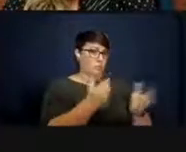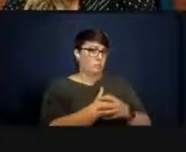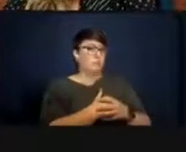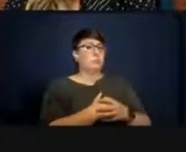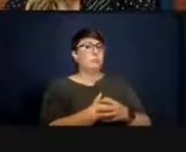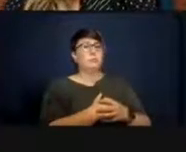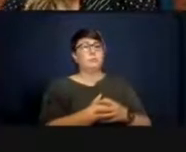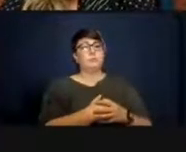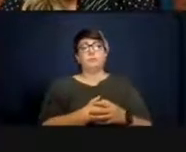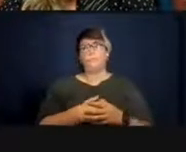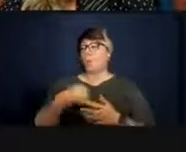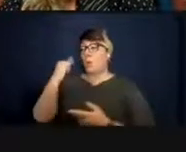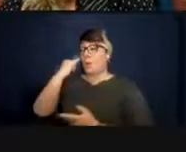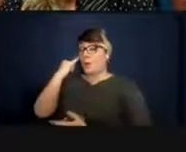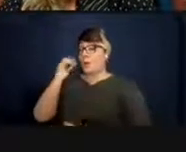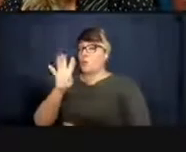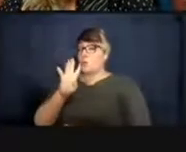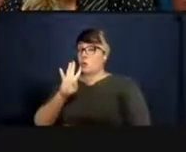hizo?